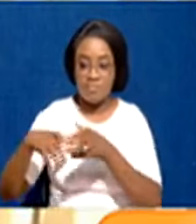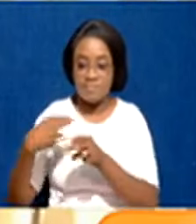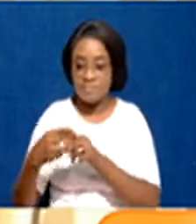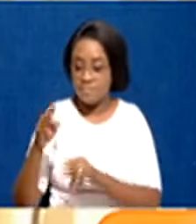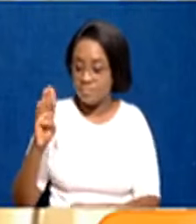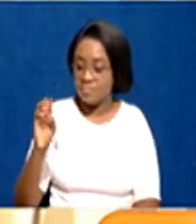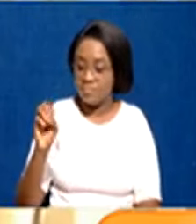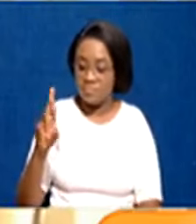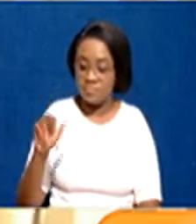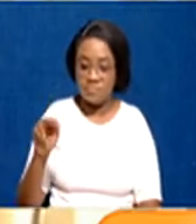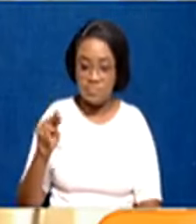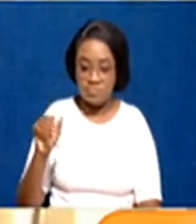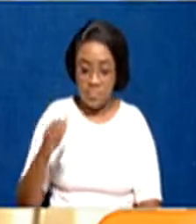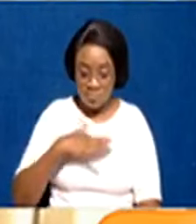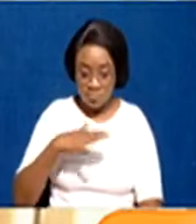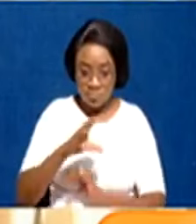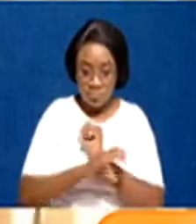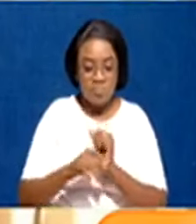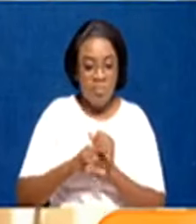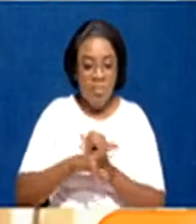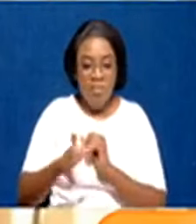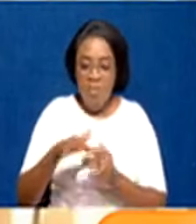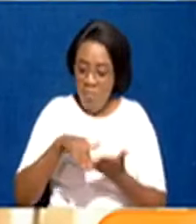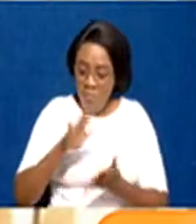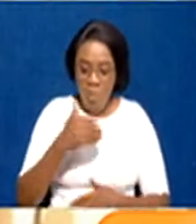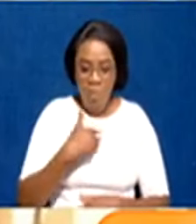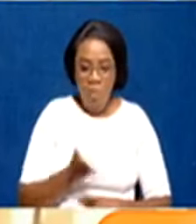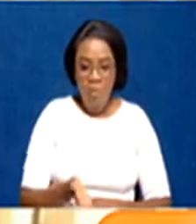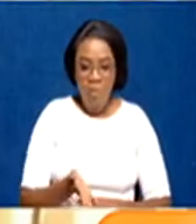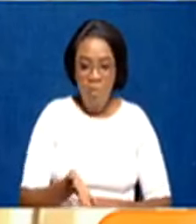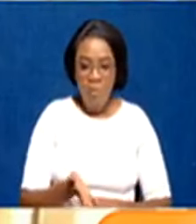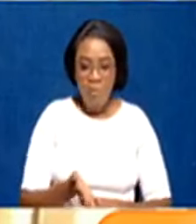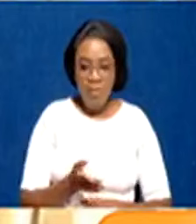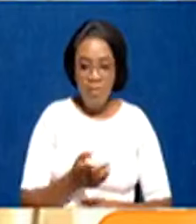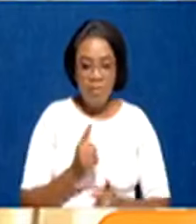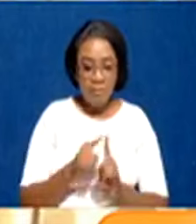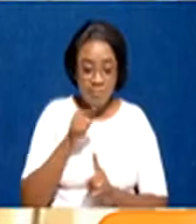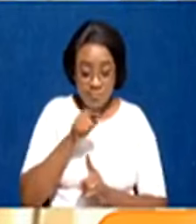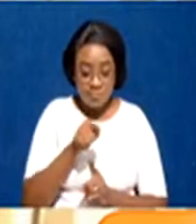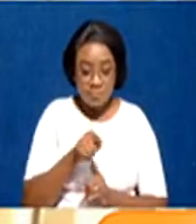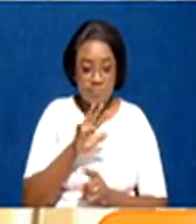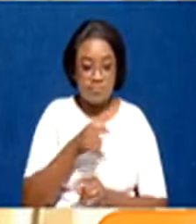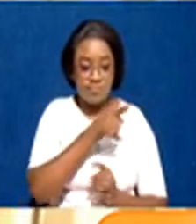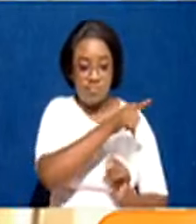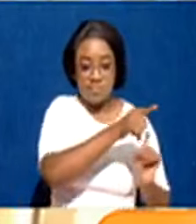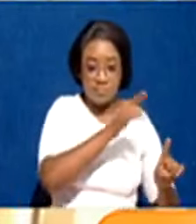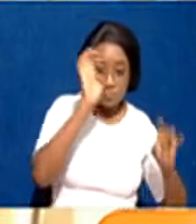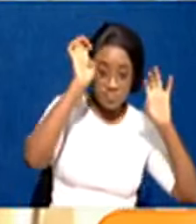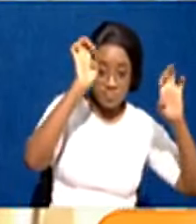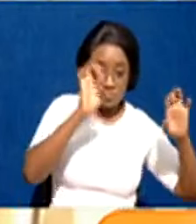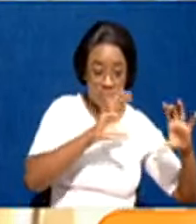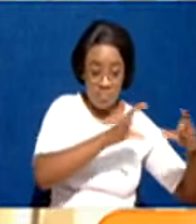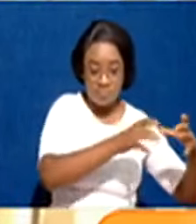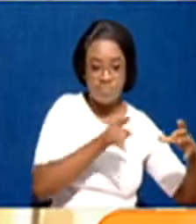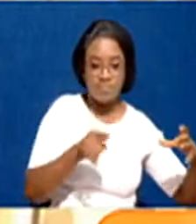dominant community hapa, king ya community hiyo kule Ethiopia amesema